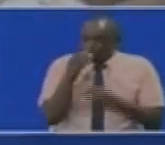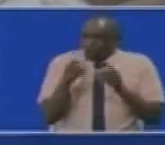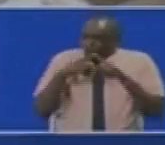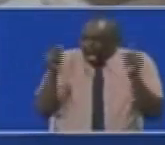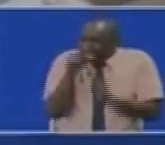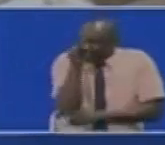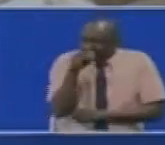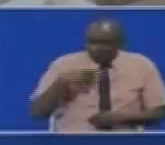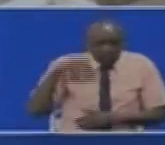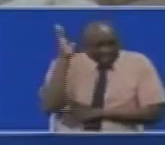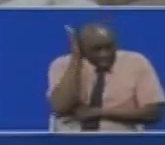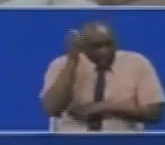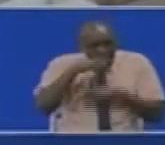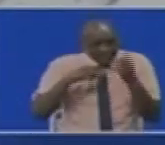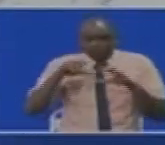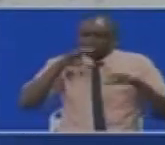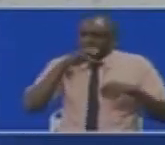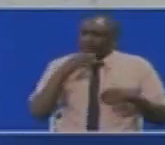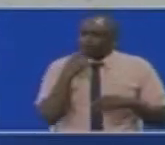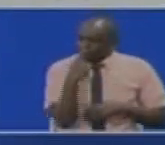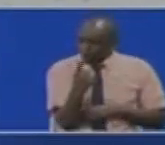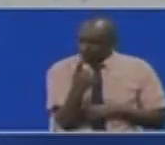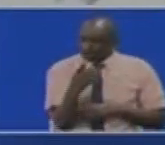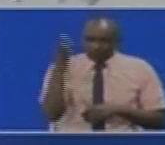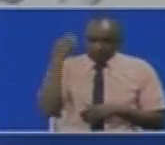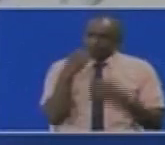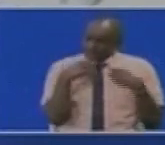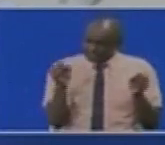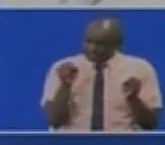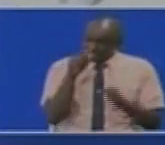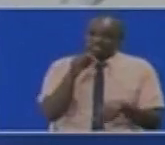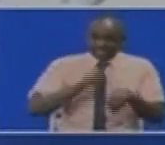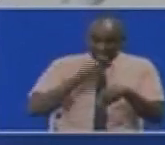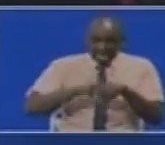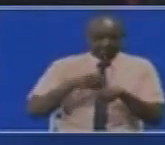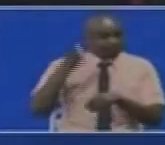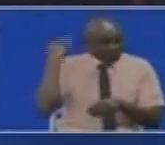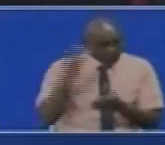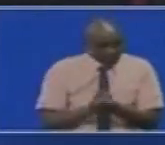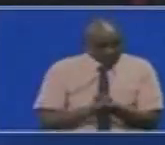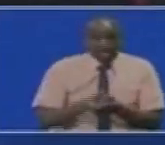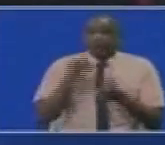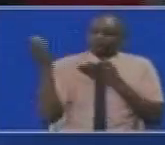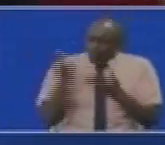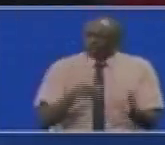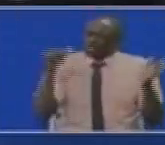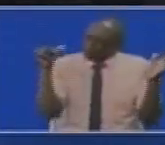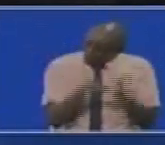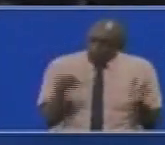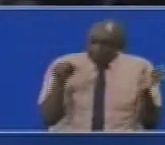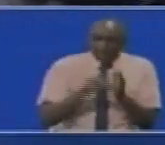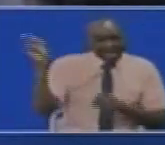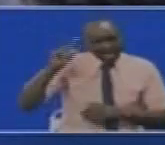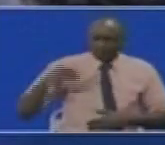Aden Duale kumhusu rais mstaafu Daniel Toroitich Arap Moi enzi za utawala wake yamezua kivumbi katika ndimi za